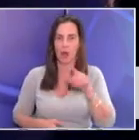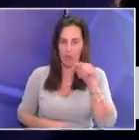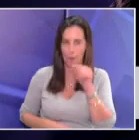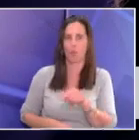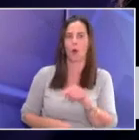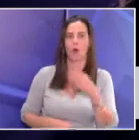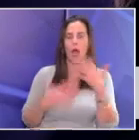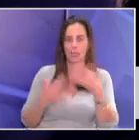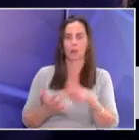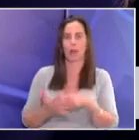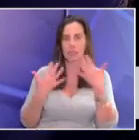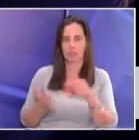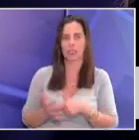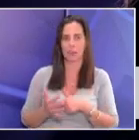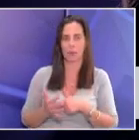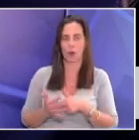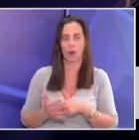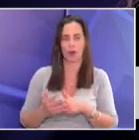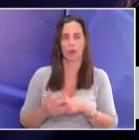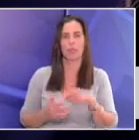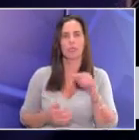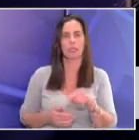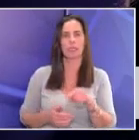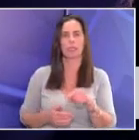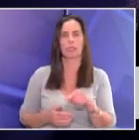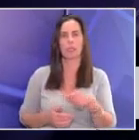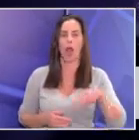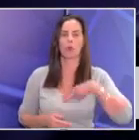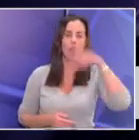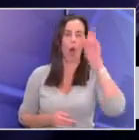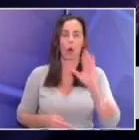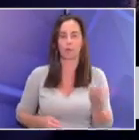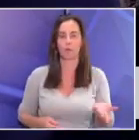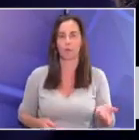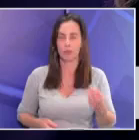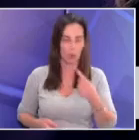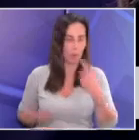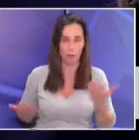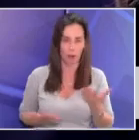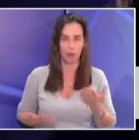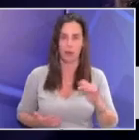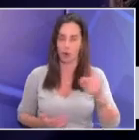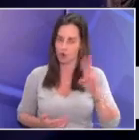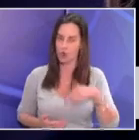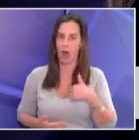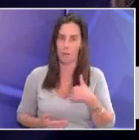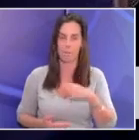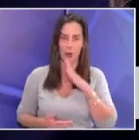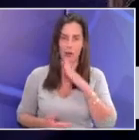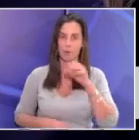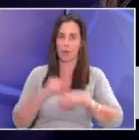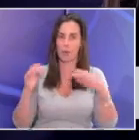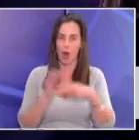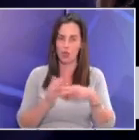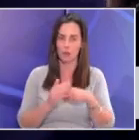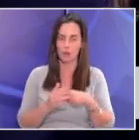פה הסיפור, והסיפור המרכזי, זה נקרא אחריות הורית. זה אומר, ונכון, יש לנו גם בעיות באופניים